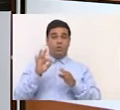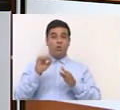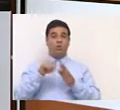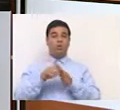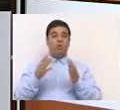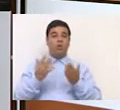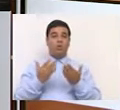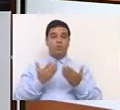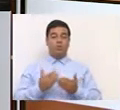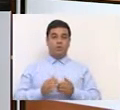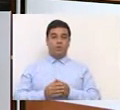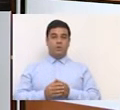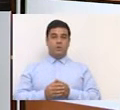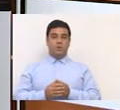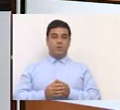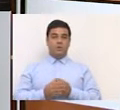это союз?